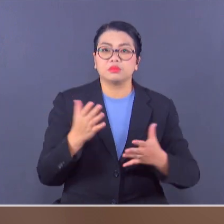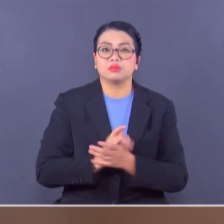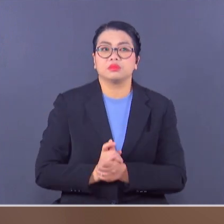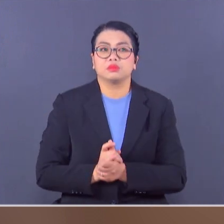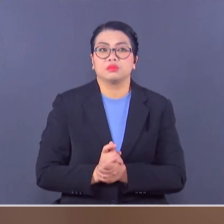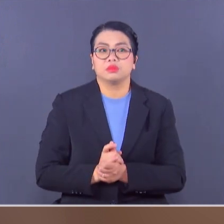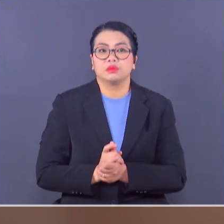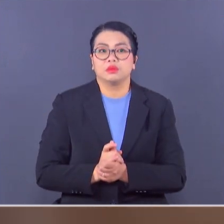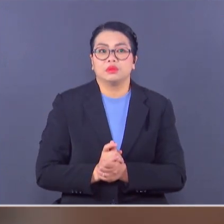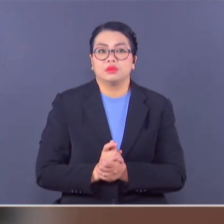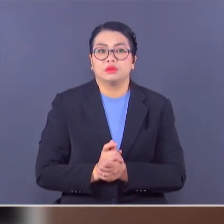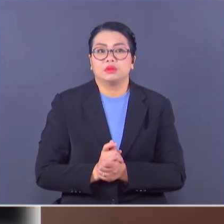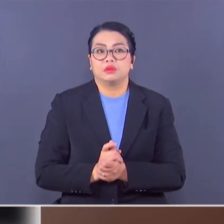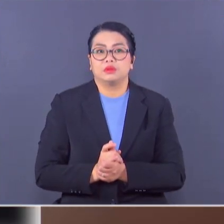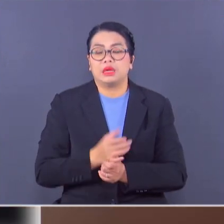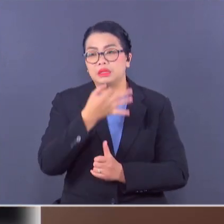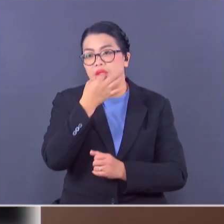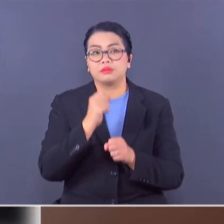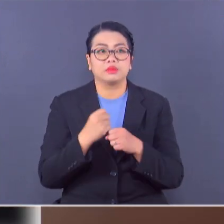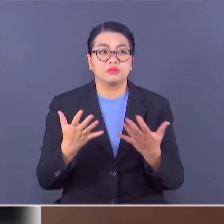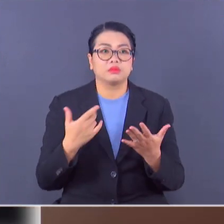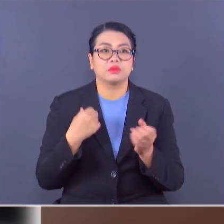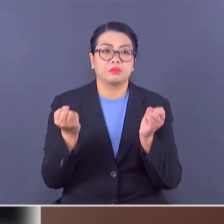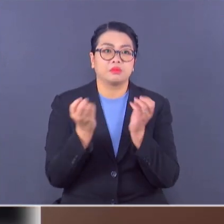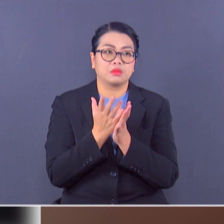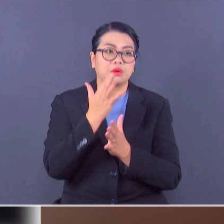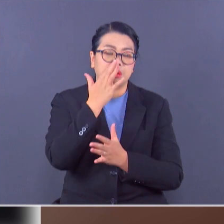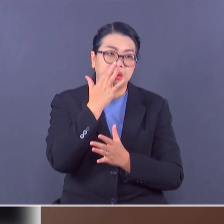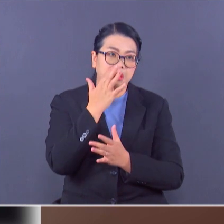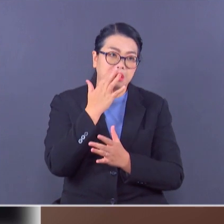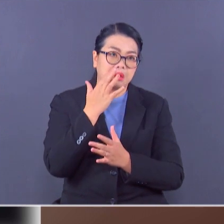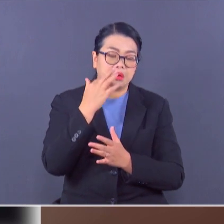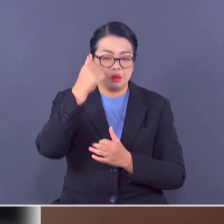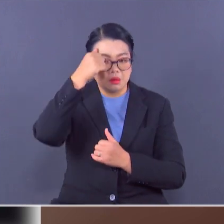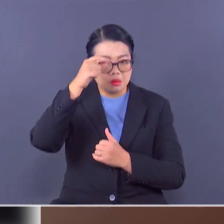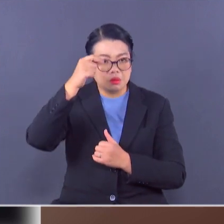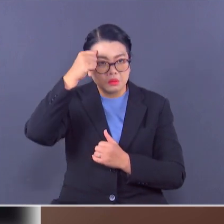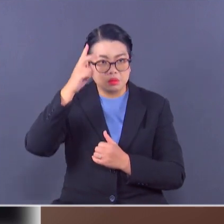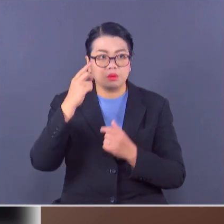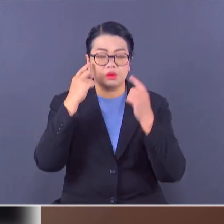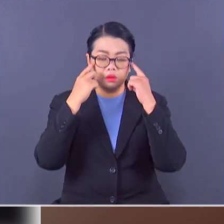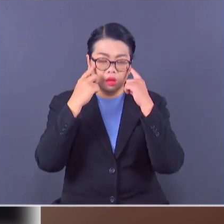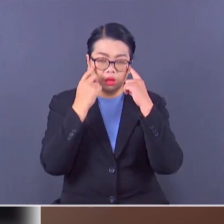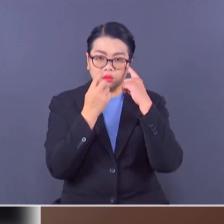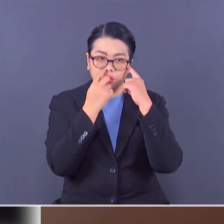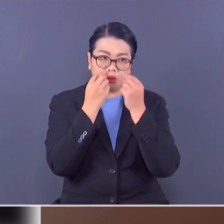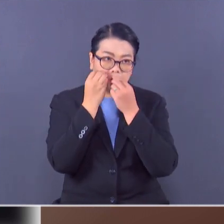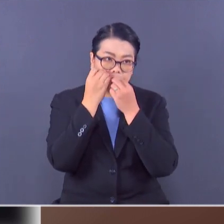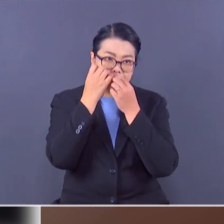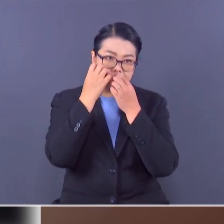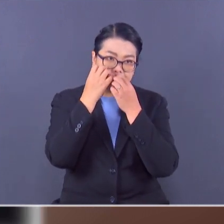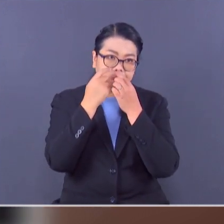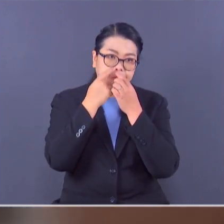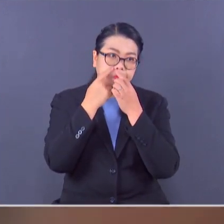ทำมาหากินยงไเป็างแบ เธอบอกวอองกานไมดีขึ้นเลยวันต่อมา ทẳงตาจมูกปาก Reixir